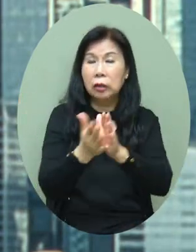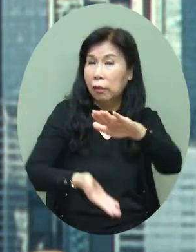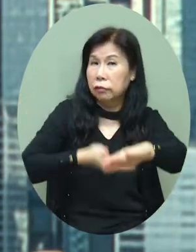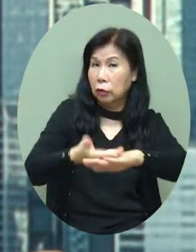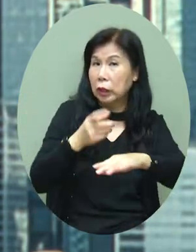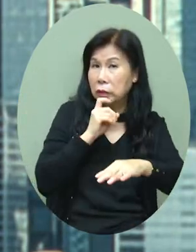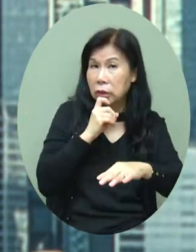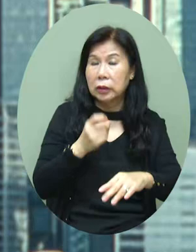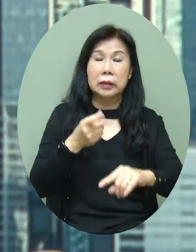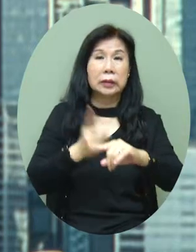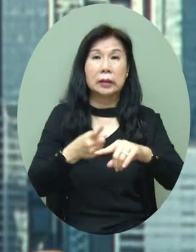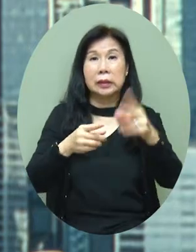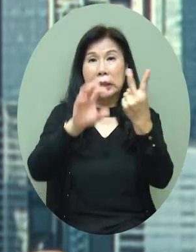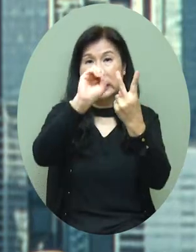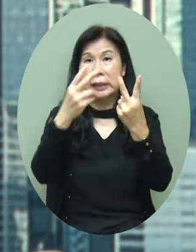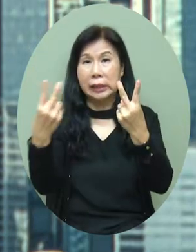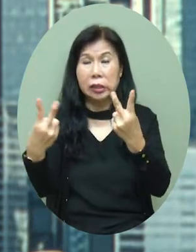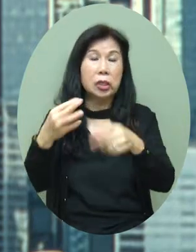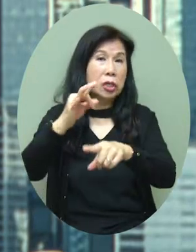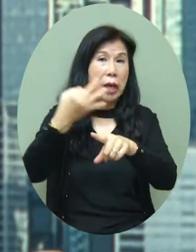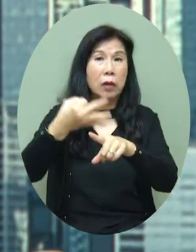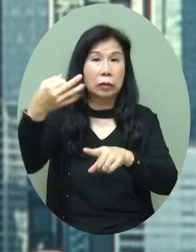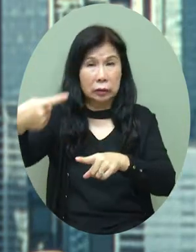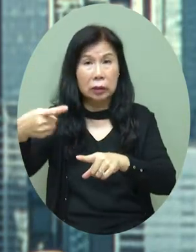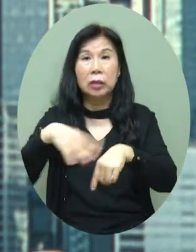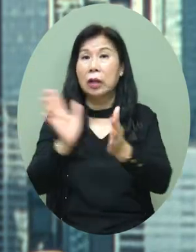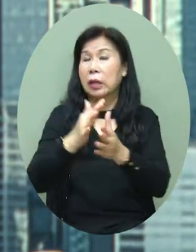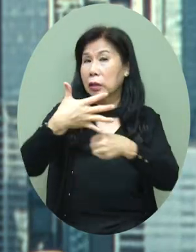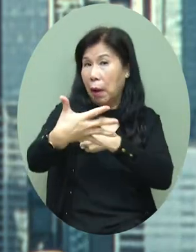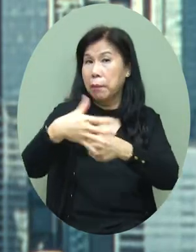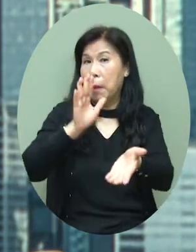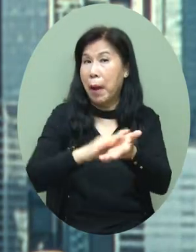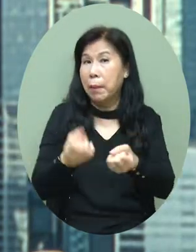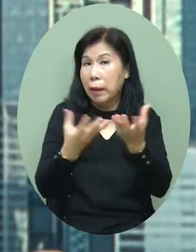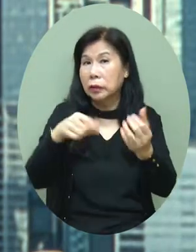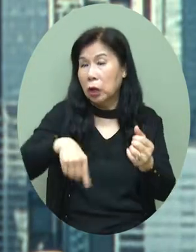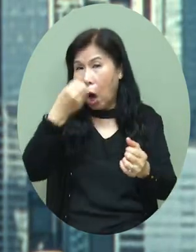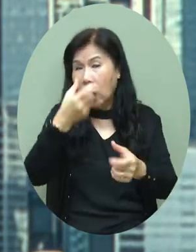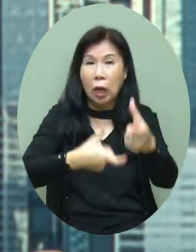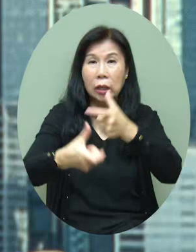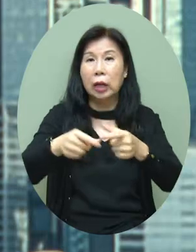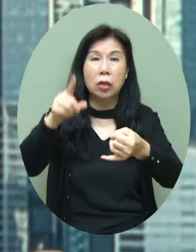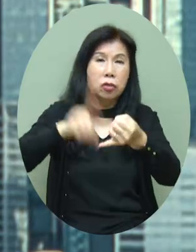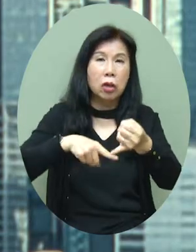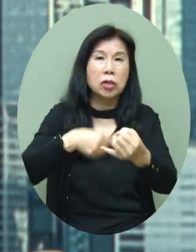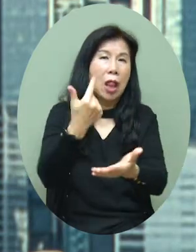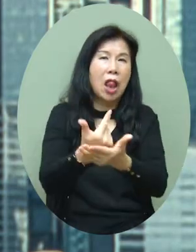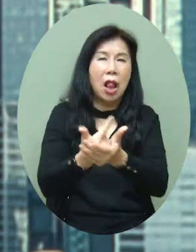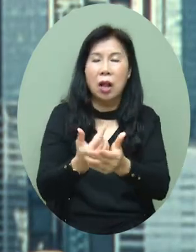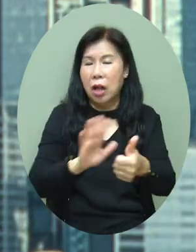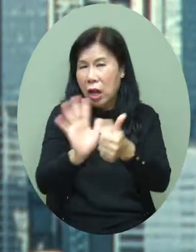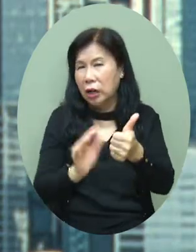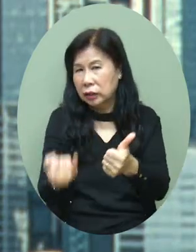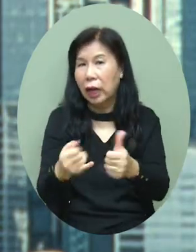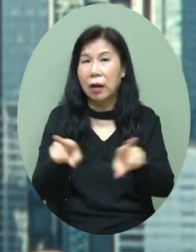嘅，但係喺2022年嘅第一季咧，因為第5波嘅疫情咧，香港嘅經濟係受到嚴重嘅挫